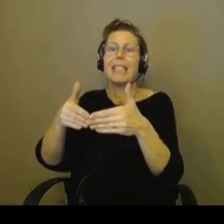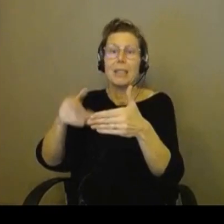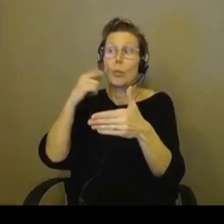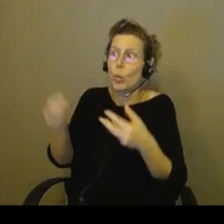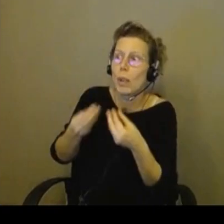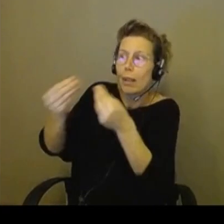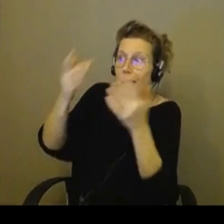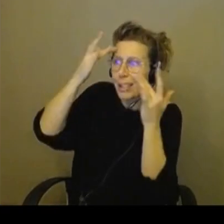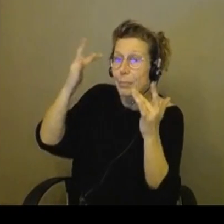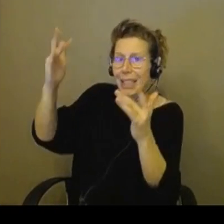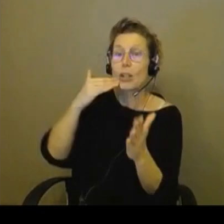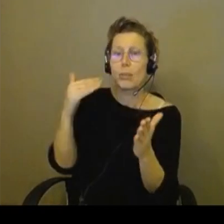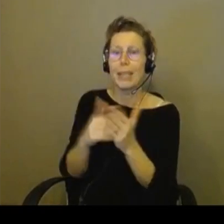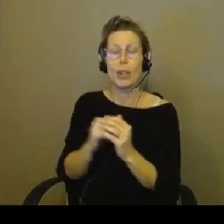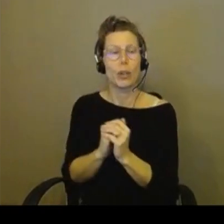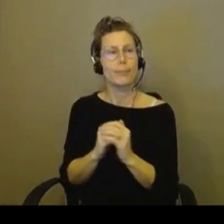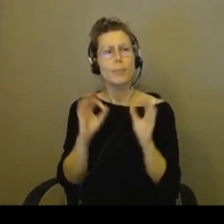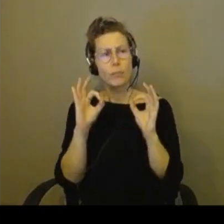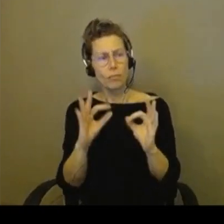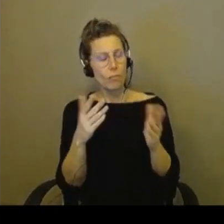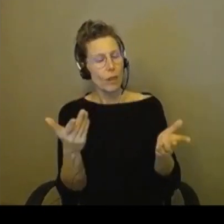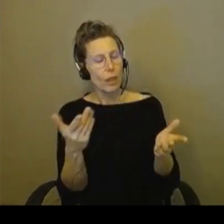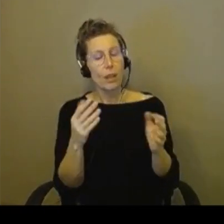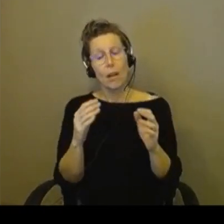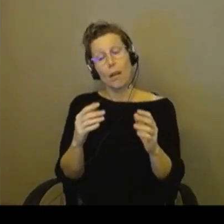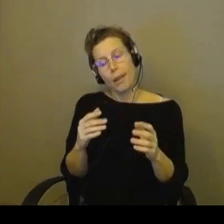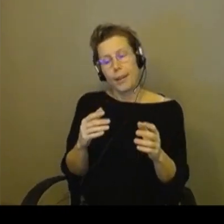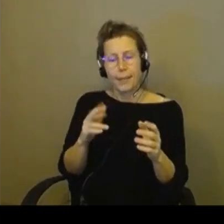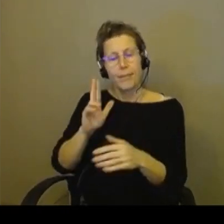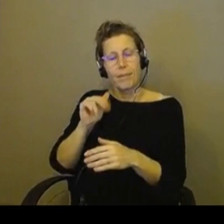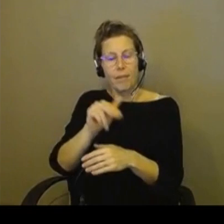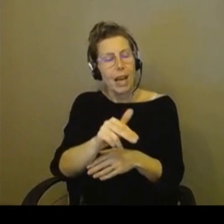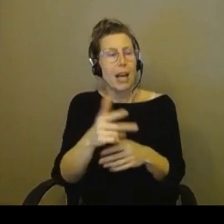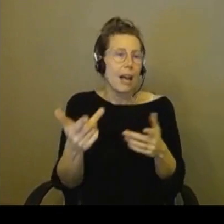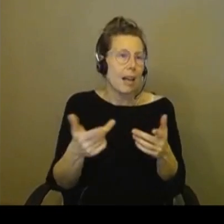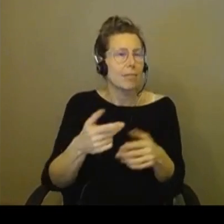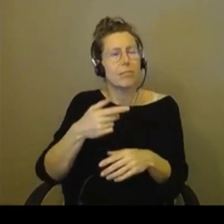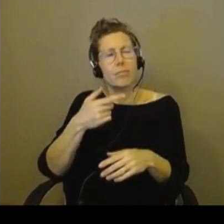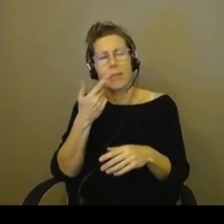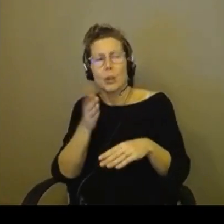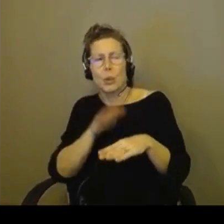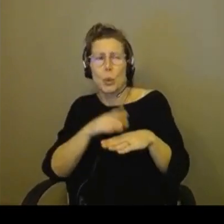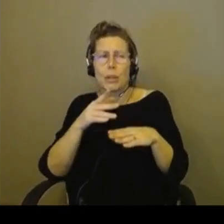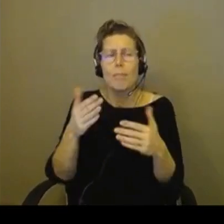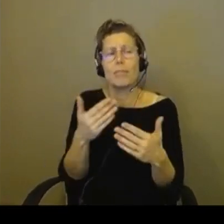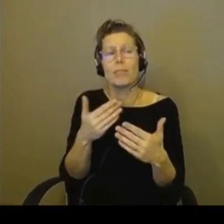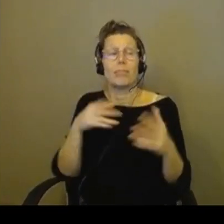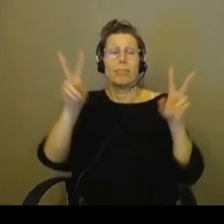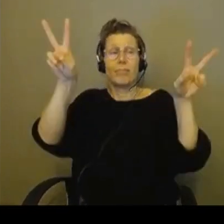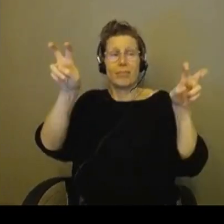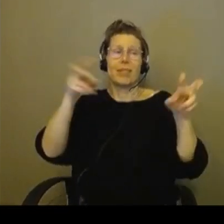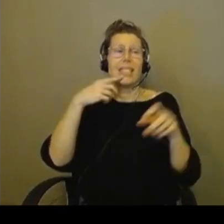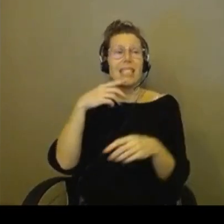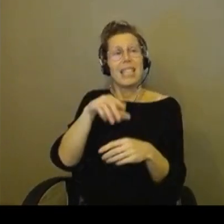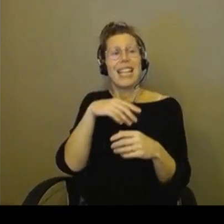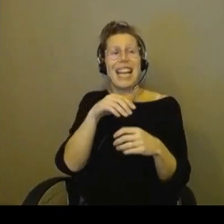connu un début parfois, selon certains, difficile. Ça tend à s'améliorer. Assistant Gare qui est géré chez vous par Gare et